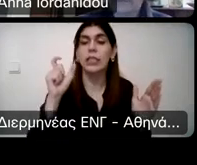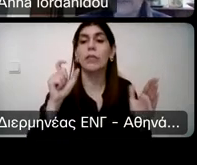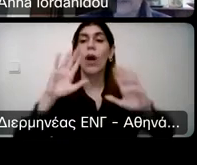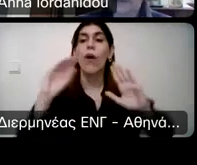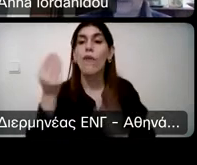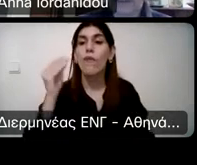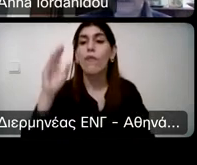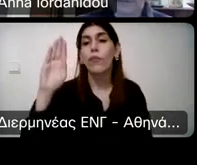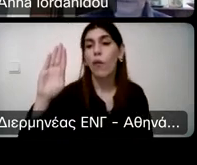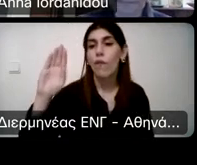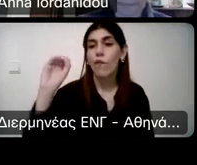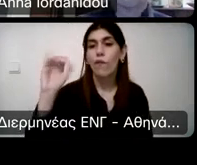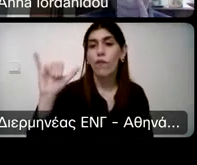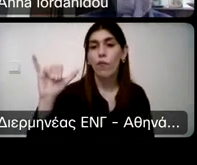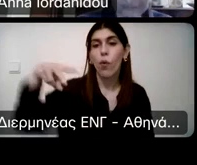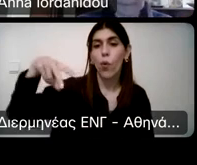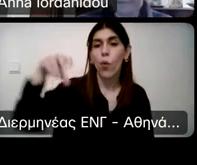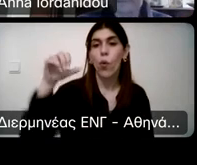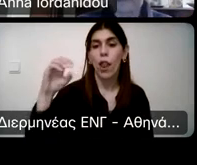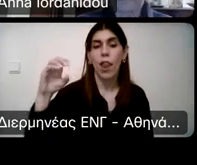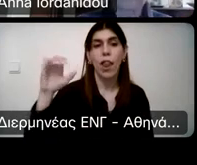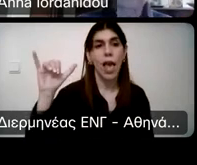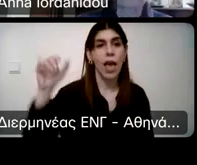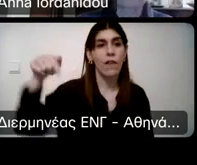αρκετές εμφανίσεις στο διαδίκτυο.